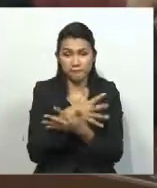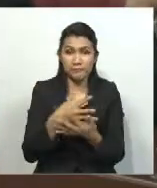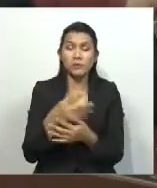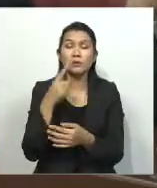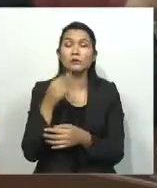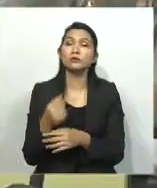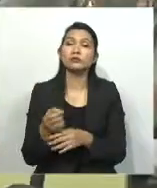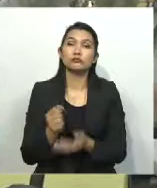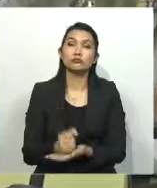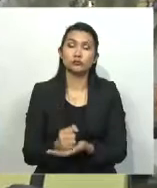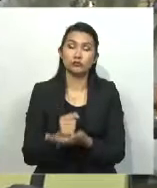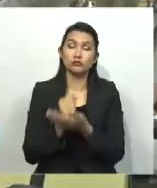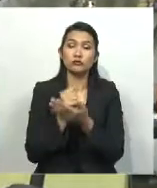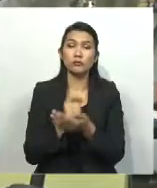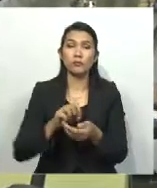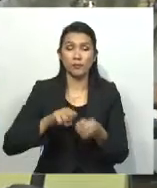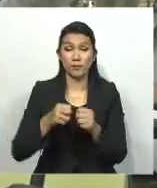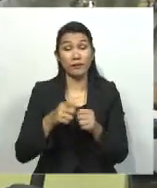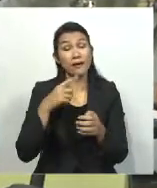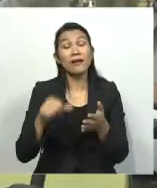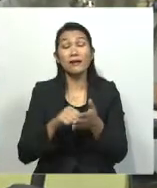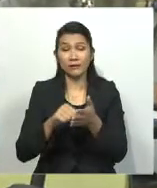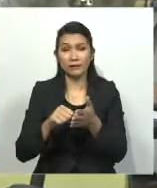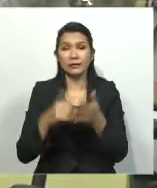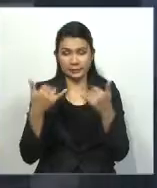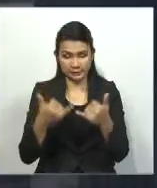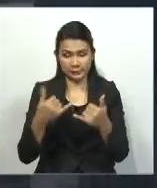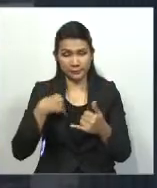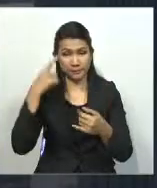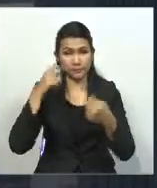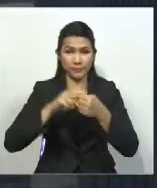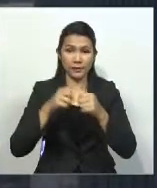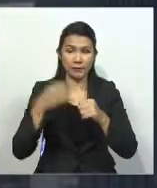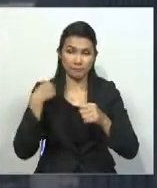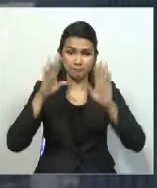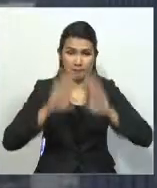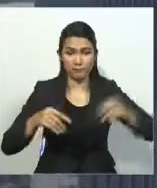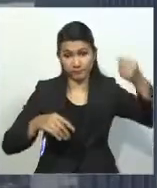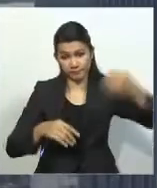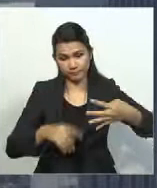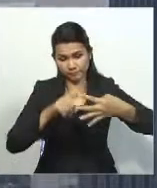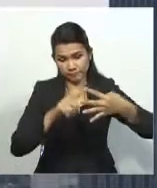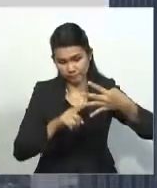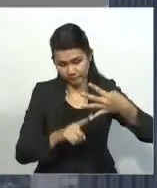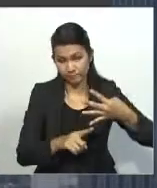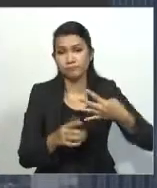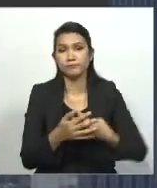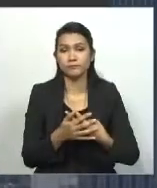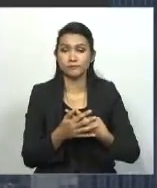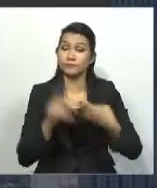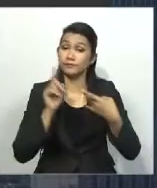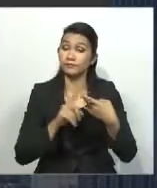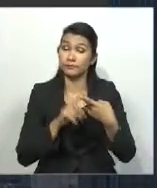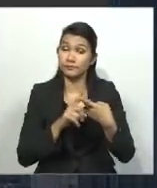านการณ์เพื่อแก้ไขปัญหาโดยตอนนี้นะครับแบ่งปัญหาแล้วก็การแก้ไขออกเป็น4ระดับด้วยกันระดับที่1ค่